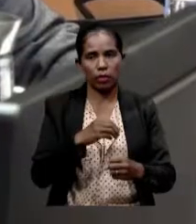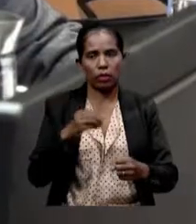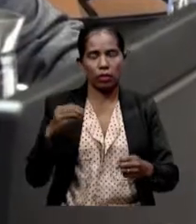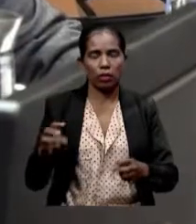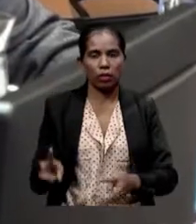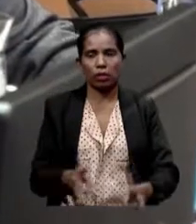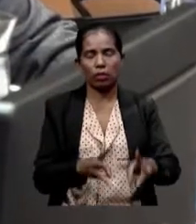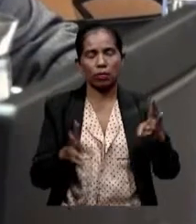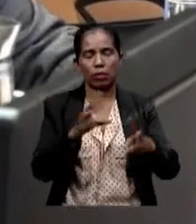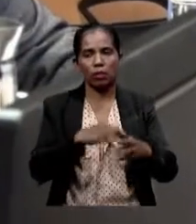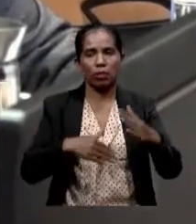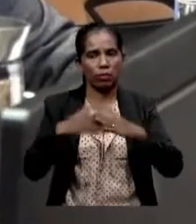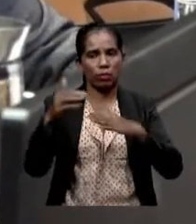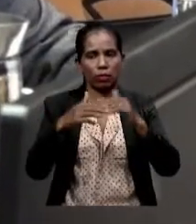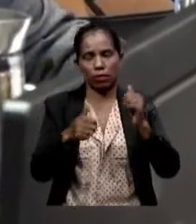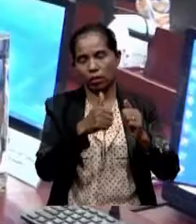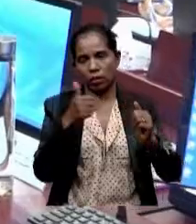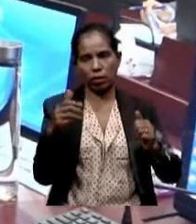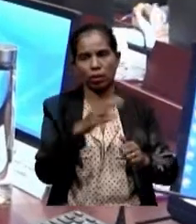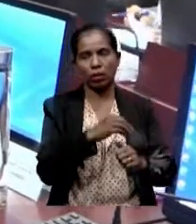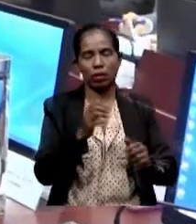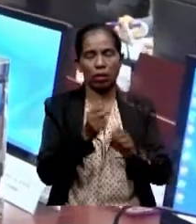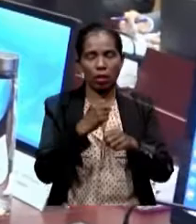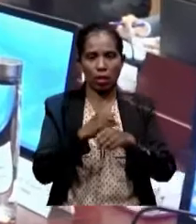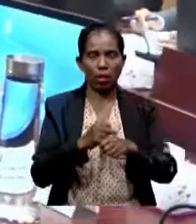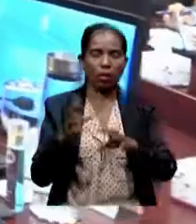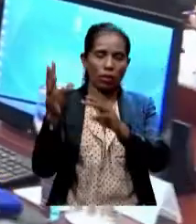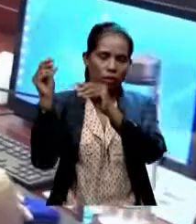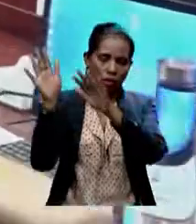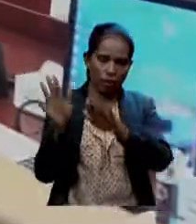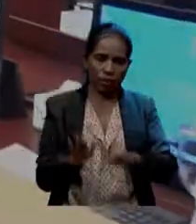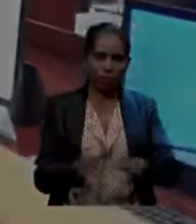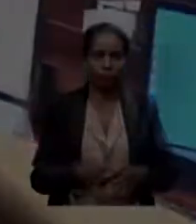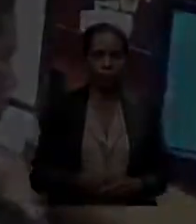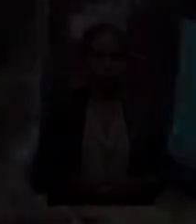estrada no infrastruktura sira seluk no mos provoka rai halai. Agustino da Costa, GMN.